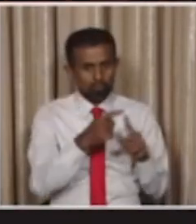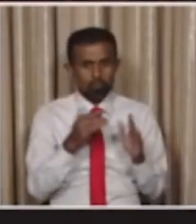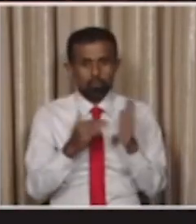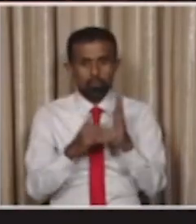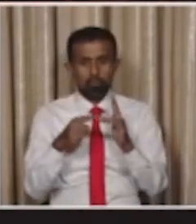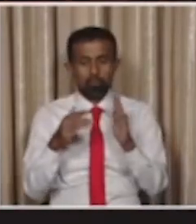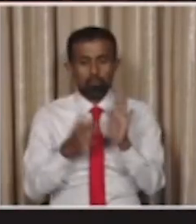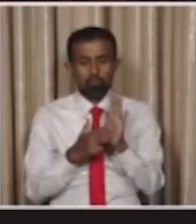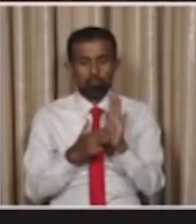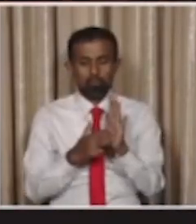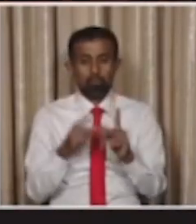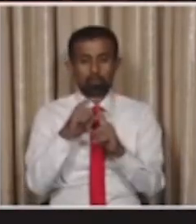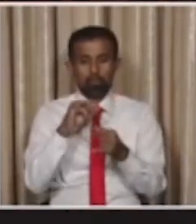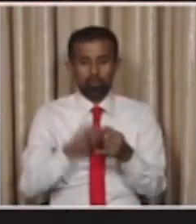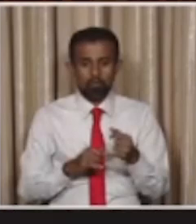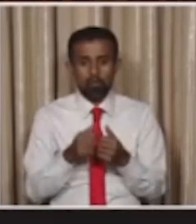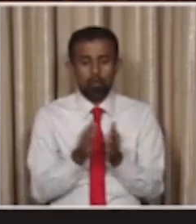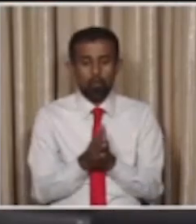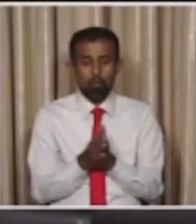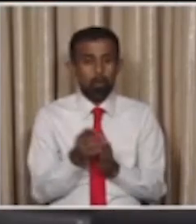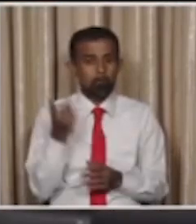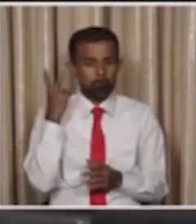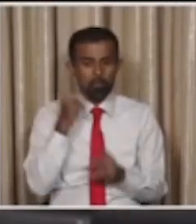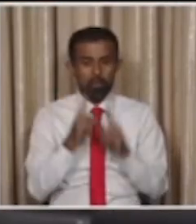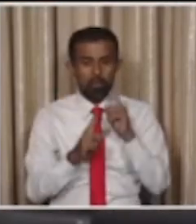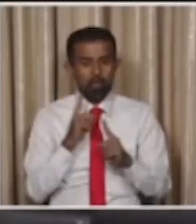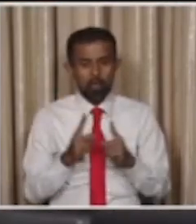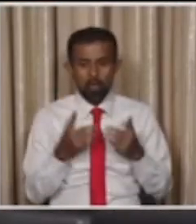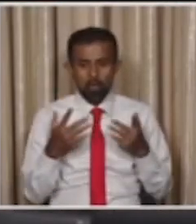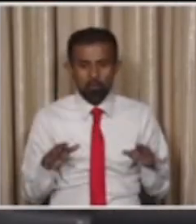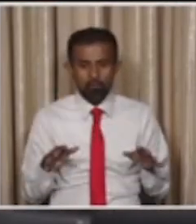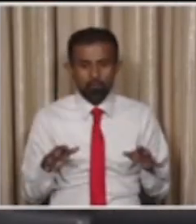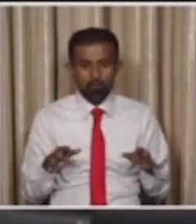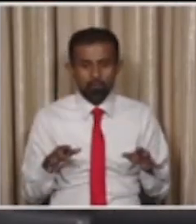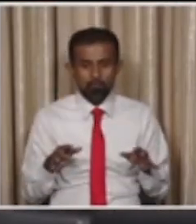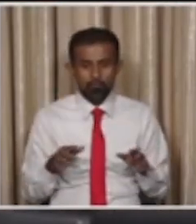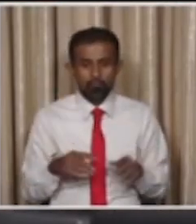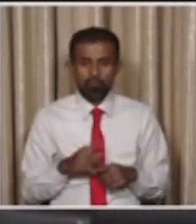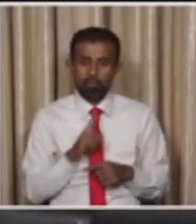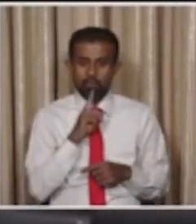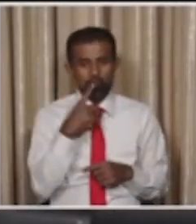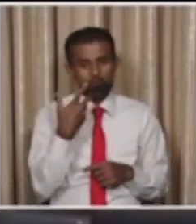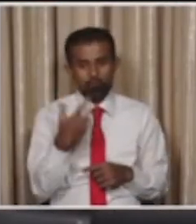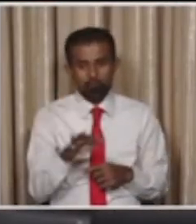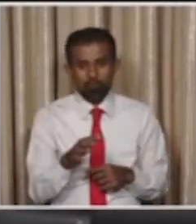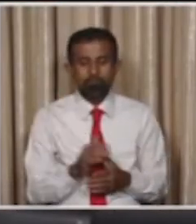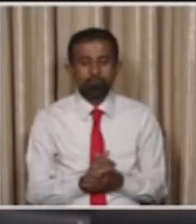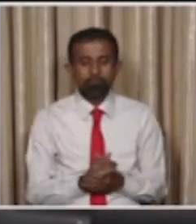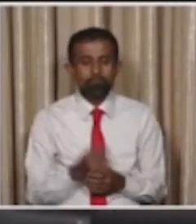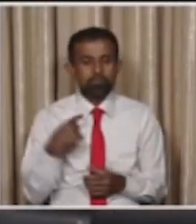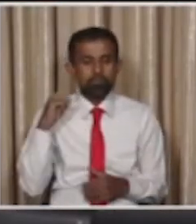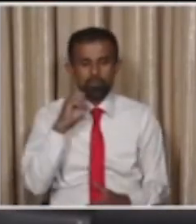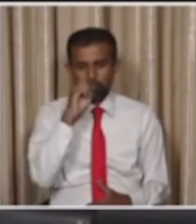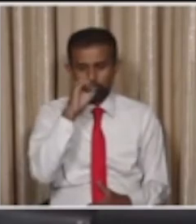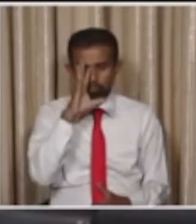මගින් දිසාපතිවරු සියලු දෙනාටම පෙරේරා අපි සාකච්ඡා කරා. ඔවුන්ට මෙම තත්ත්වය අපි දැනුම් දීලා තිබෙන්නේ. ඒ වගේම ඊයේ